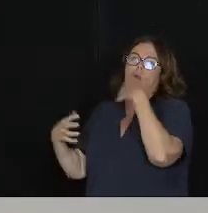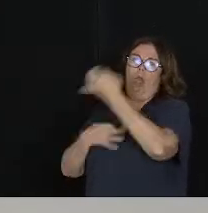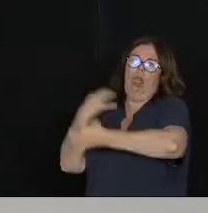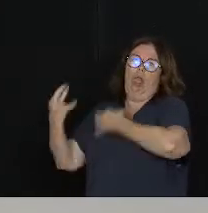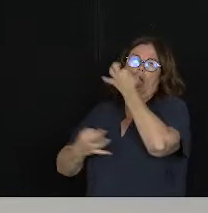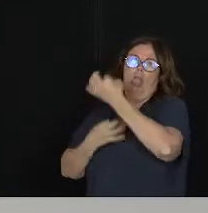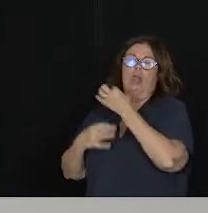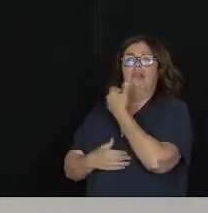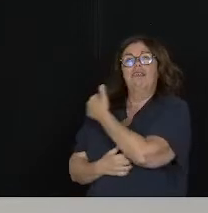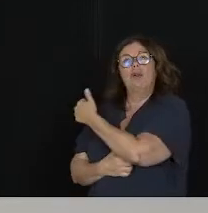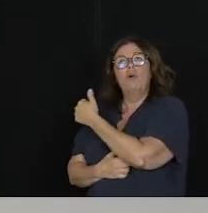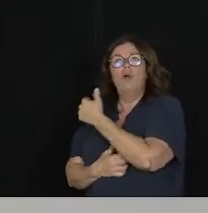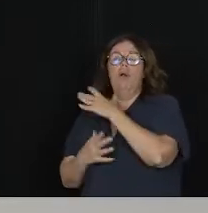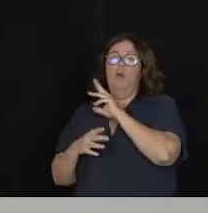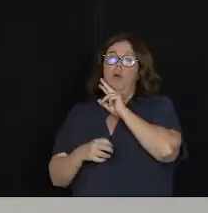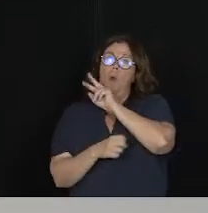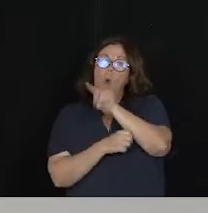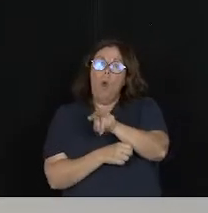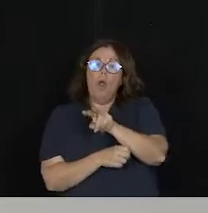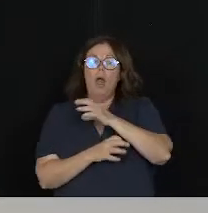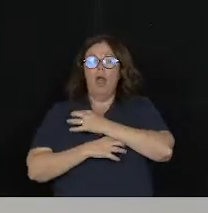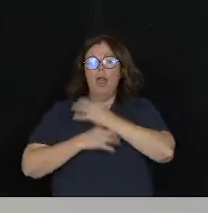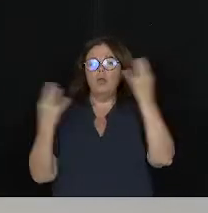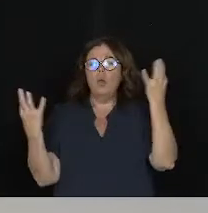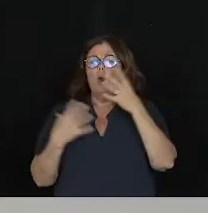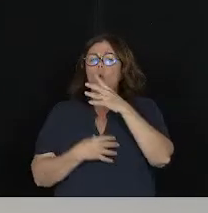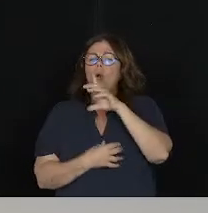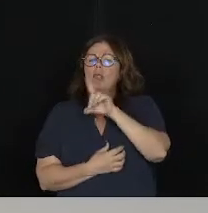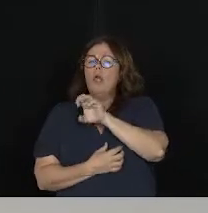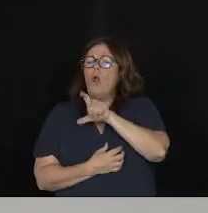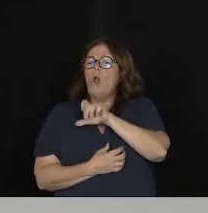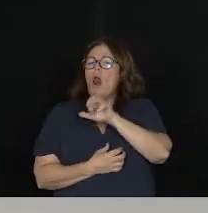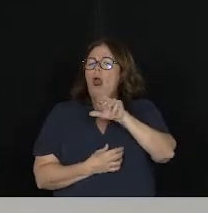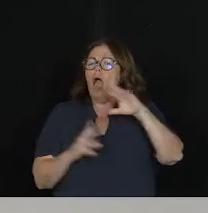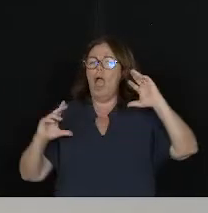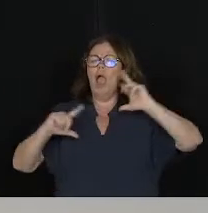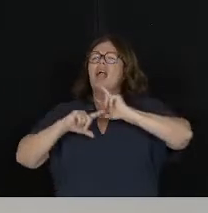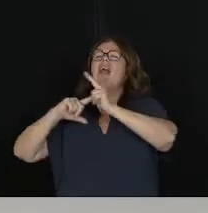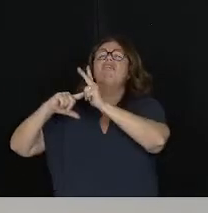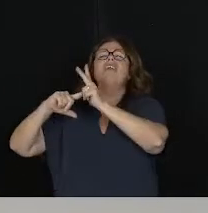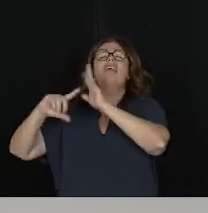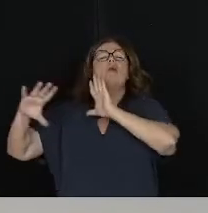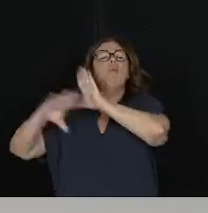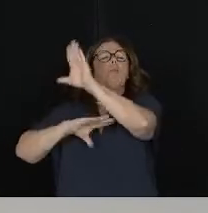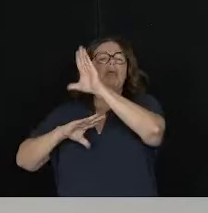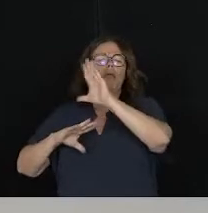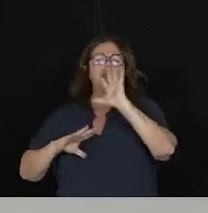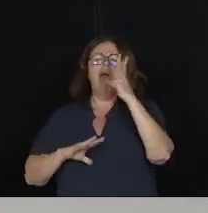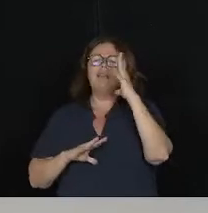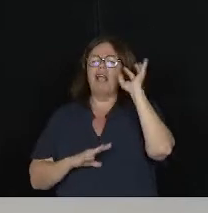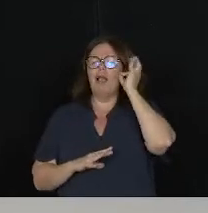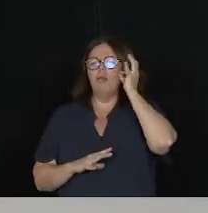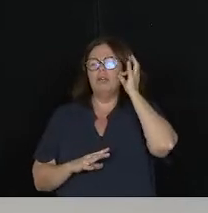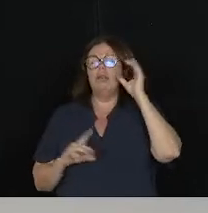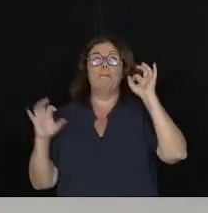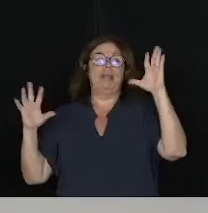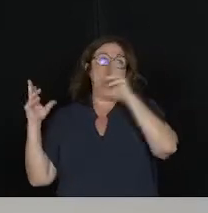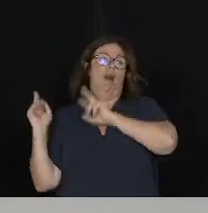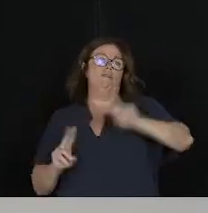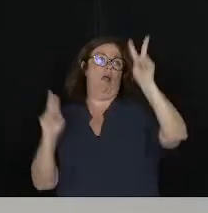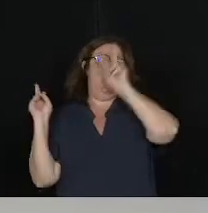vous regardez trop c'est de l'air, vous savez, le grand ventilateur de la 5, parce que je vous signale que Hitler